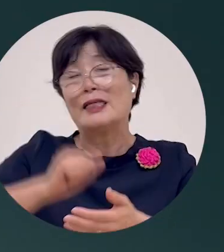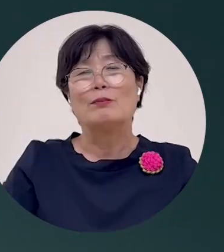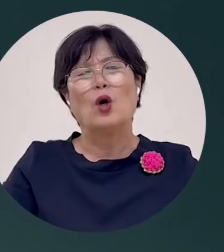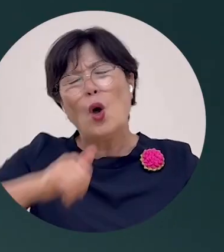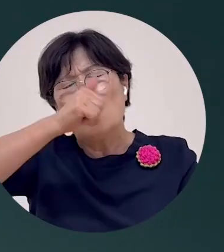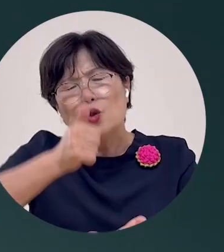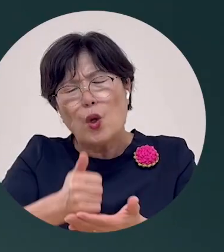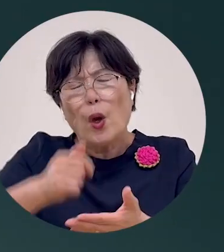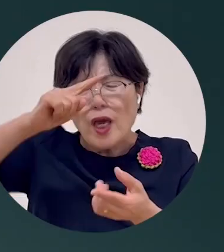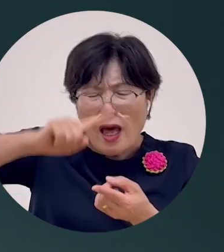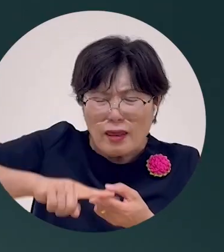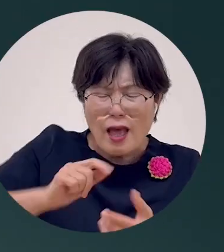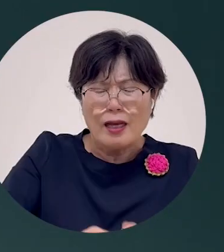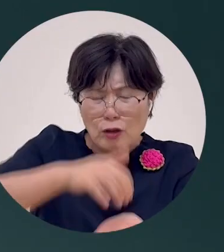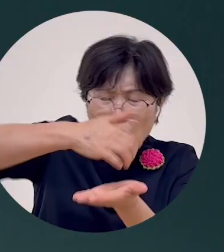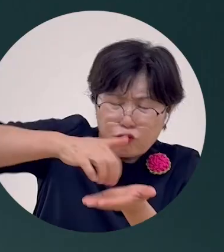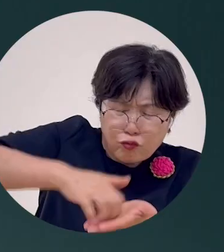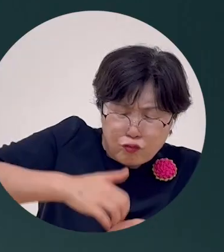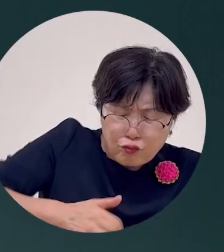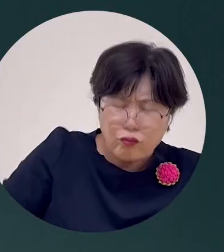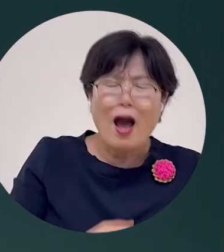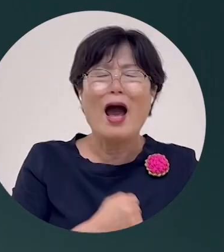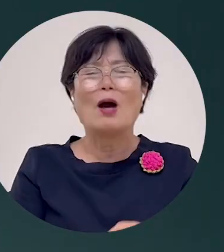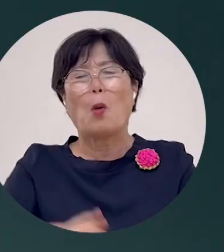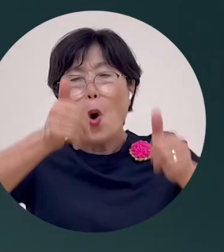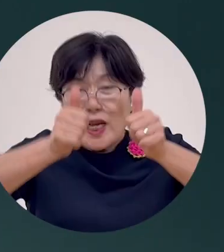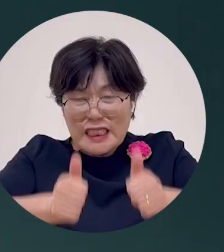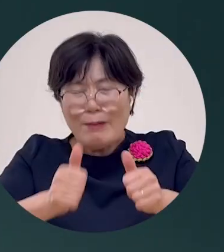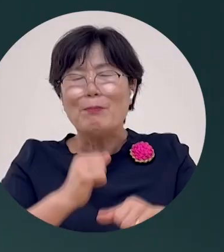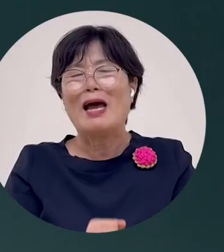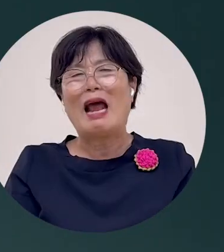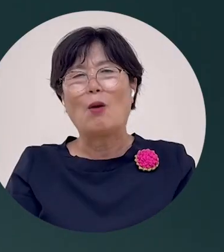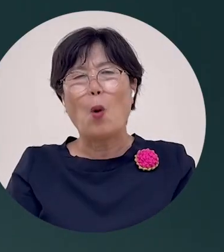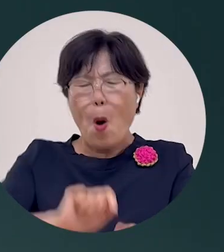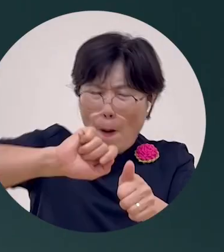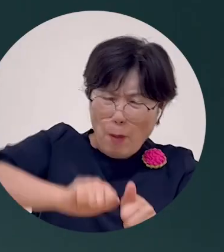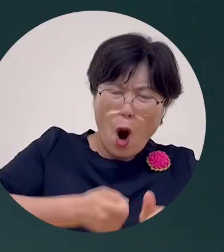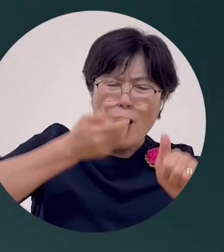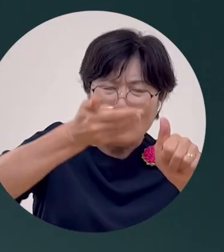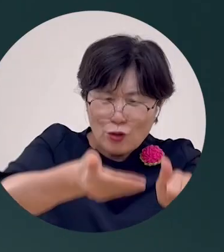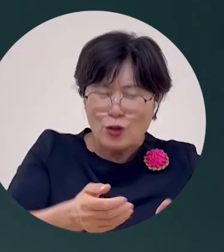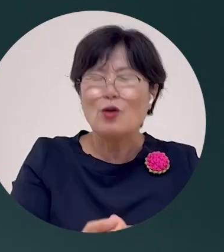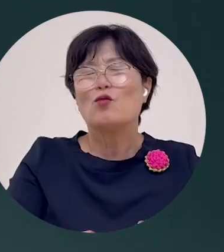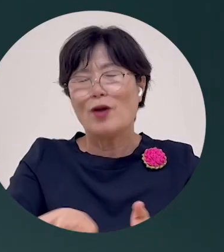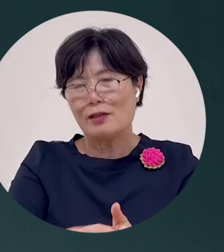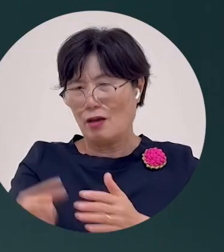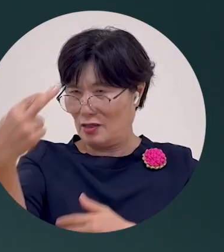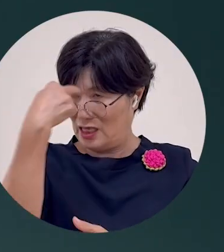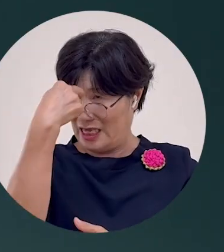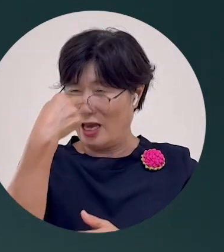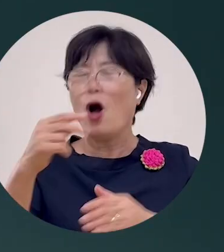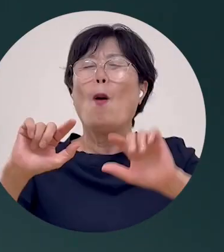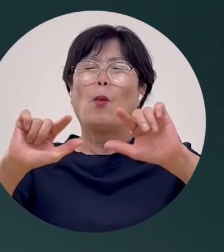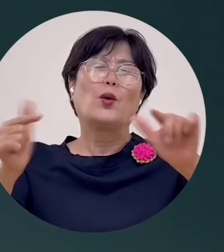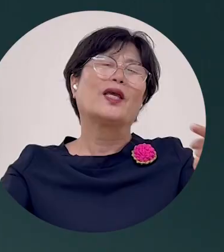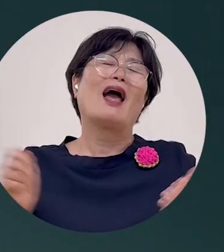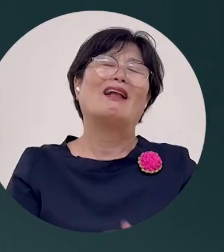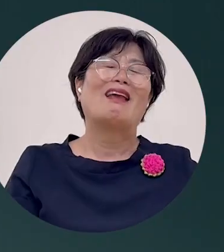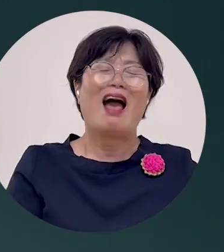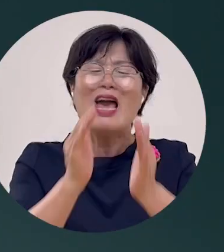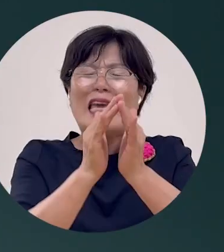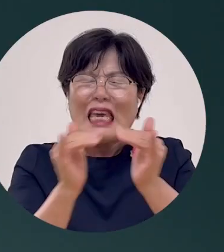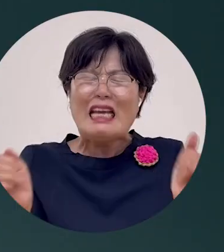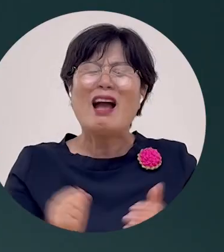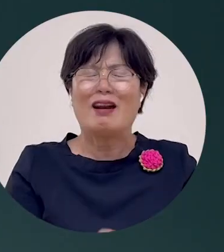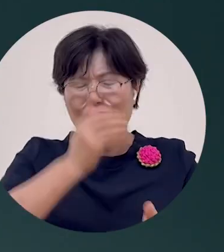죄를 카운트해서 심판하고 징계하려고 지켜보시는 게 아닙니다. 인간은 하나님을 배신하고